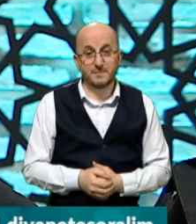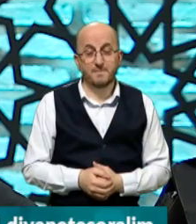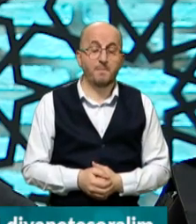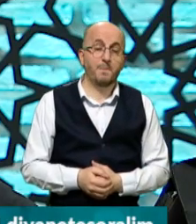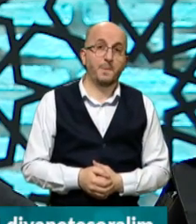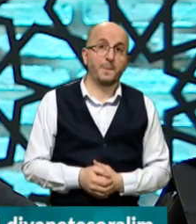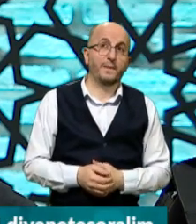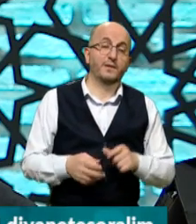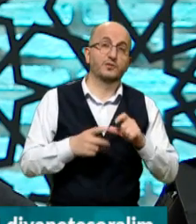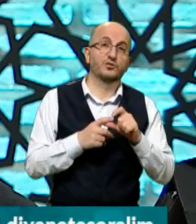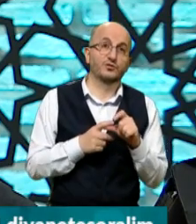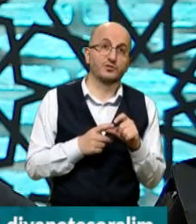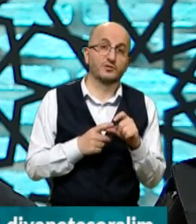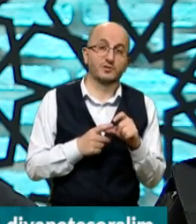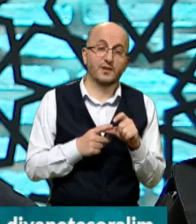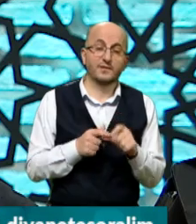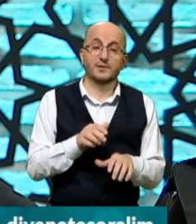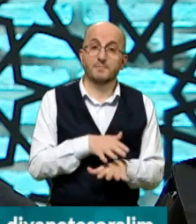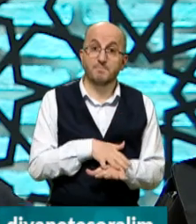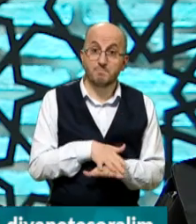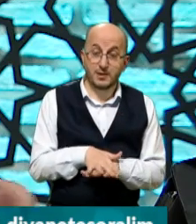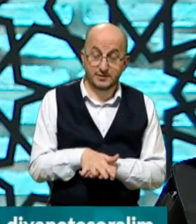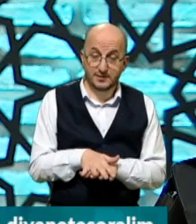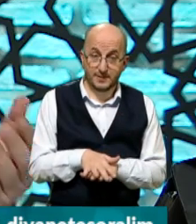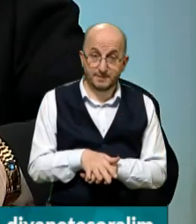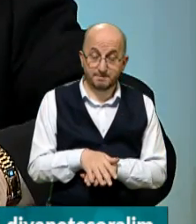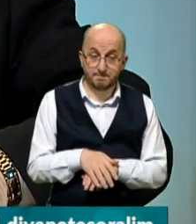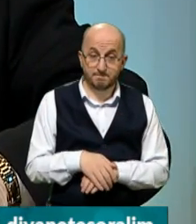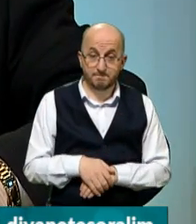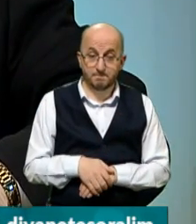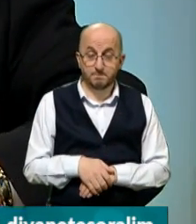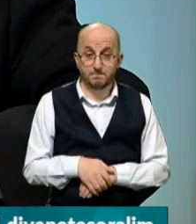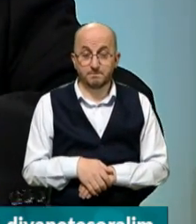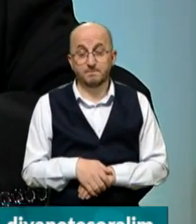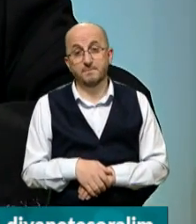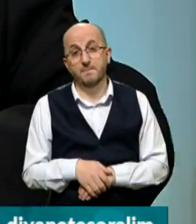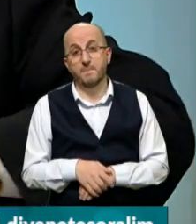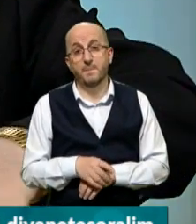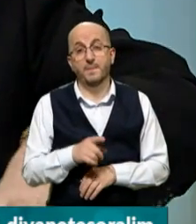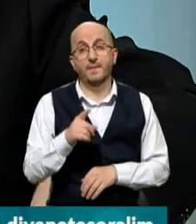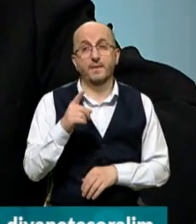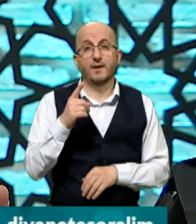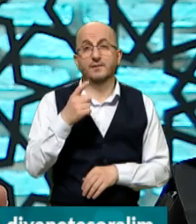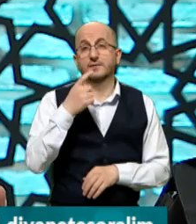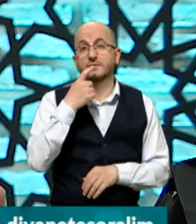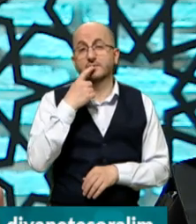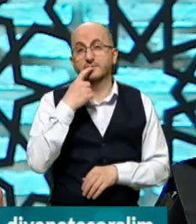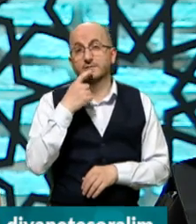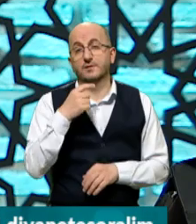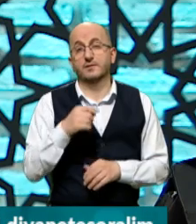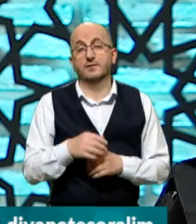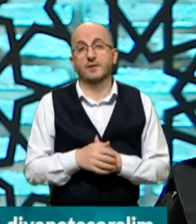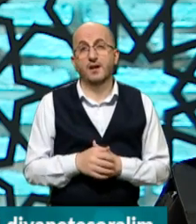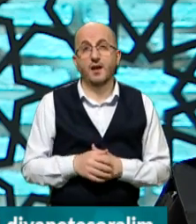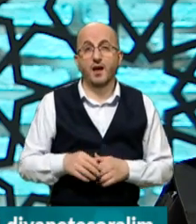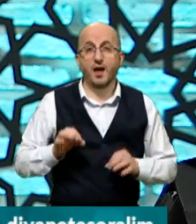hocam? Şafii'ül mezhep olanlar. Yok, Şafii'yi hani de. Bir sene hem, gelmeden ha, kaza edemezlerse ertesi hem sene kaza eder, hem kaza hem fidye hem